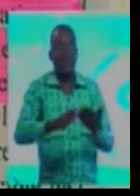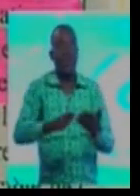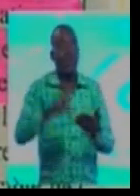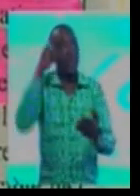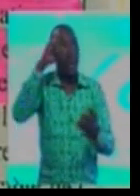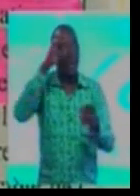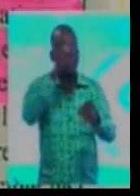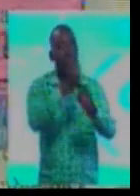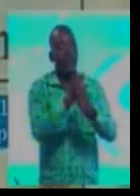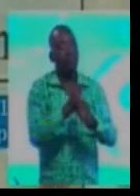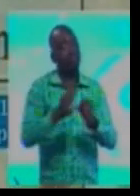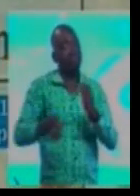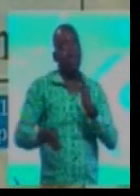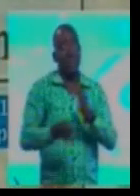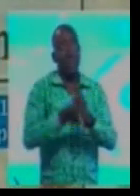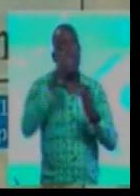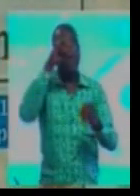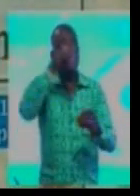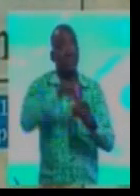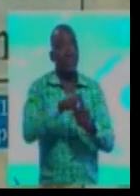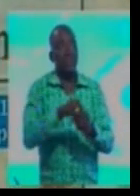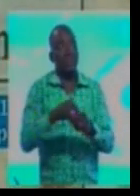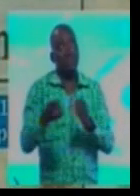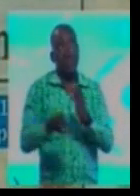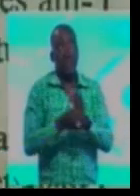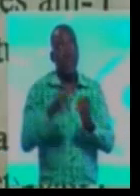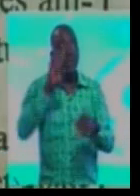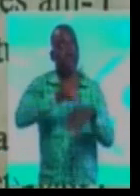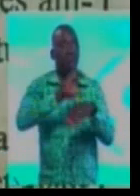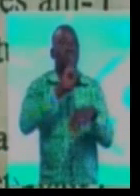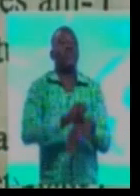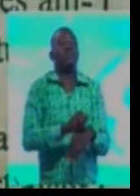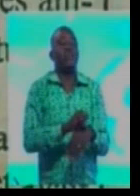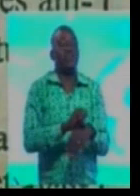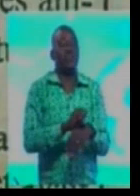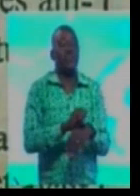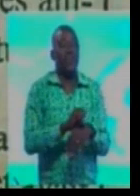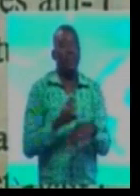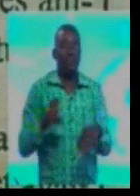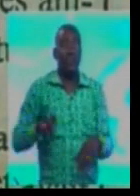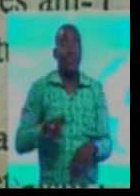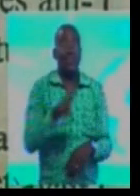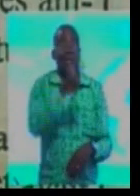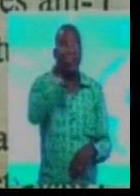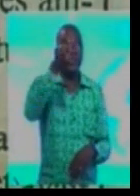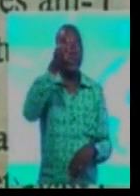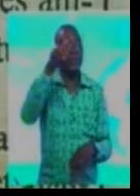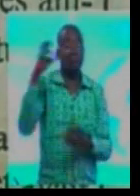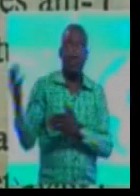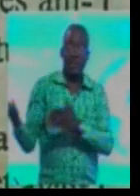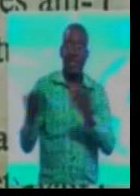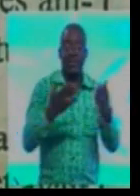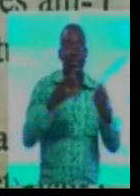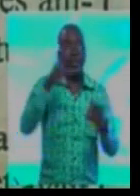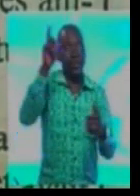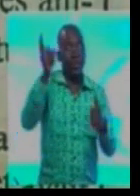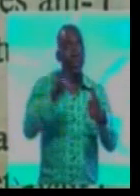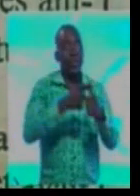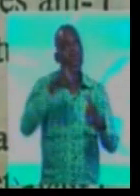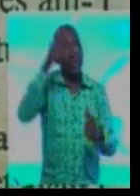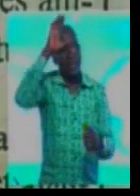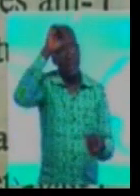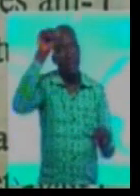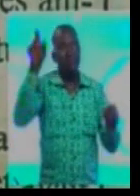et détournement de deniers publics, explique le journal Bobolais. L'avion qui transportait l'ancien premier ministre ivoirien a